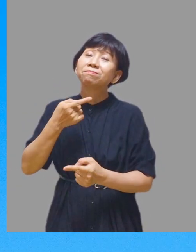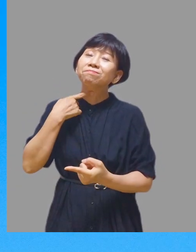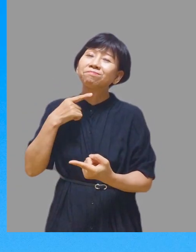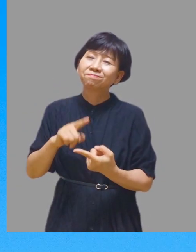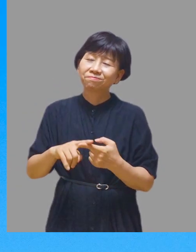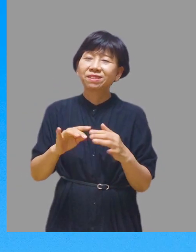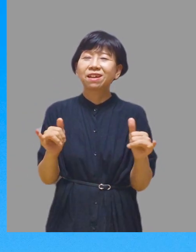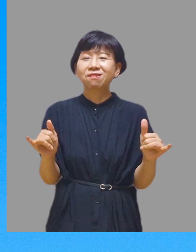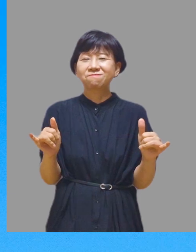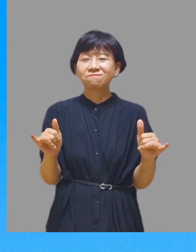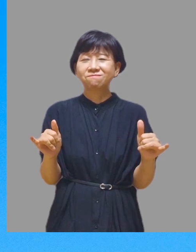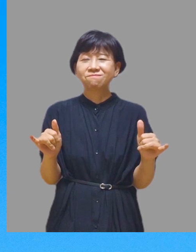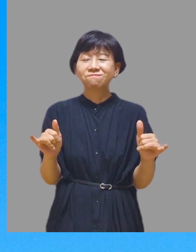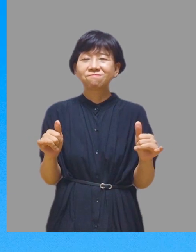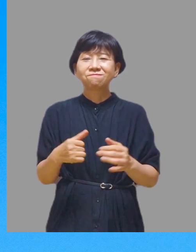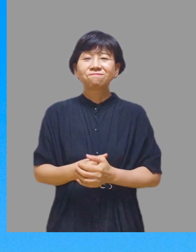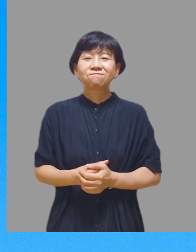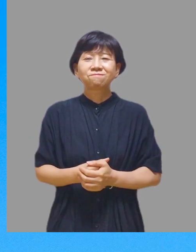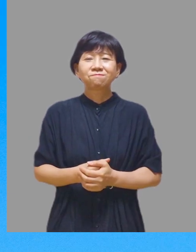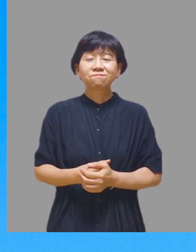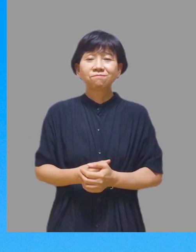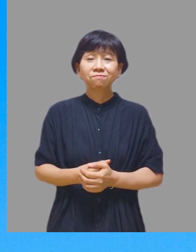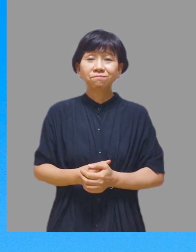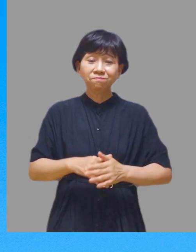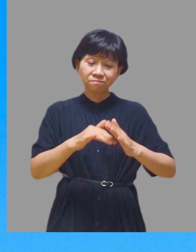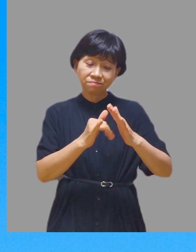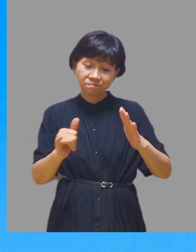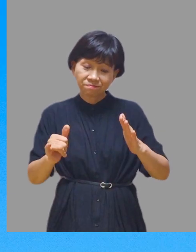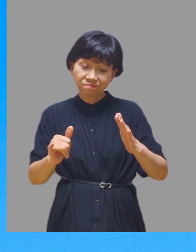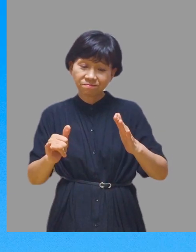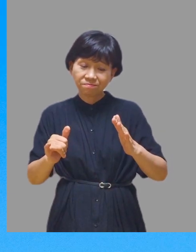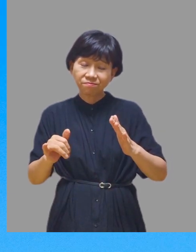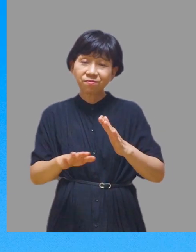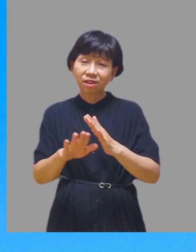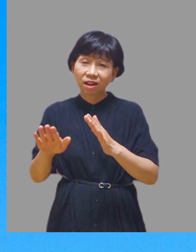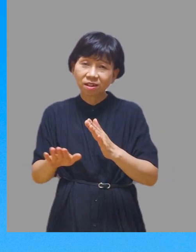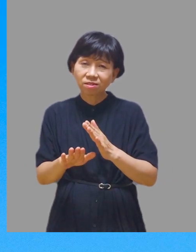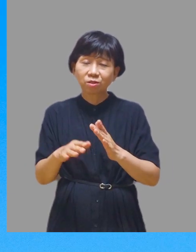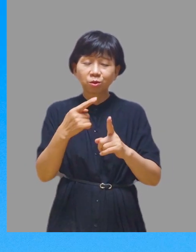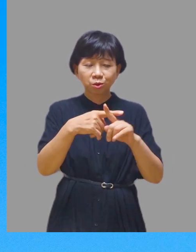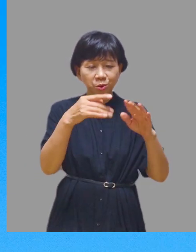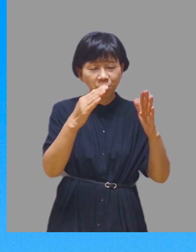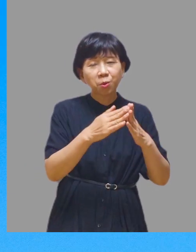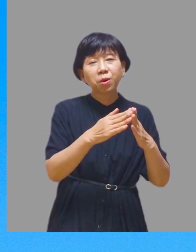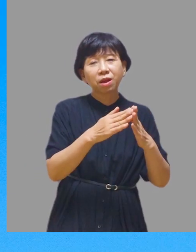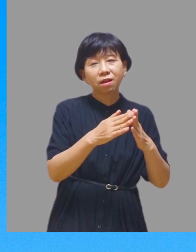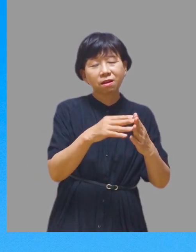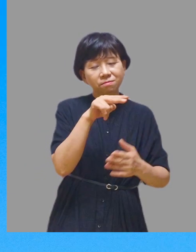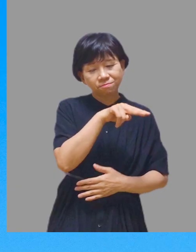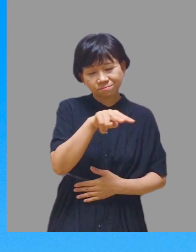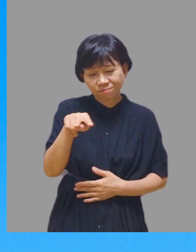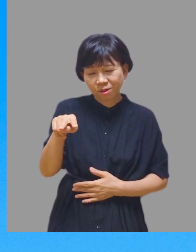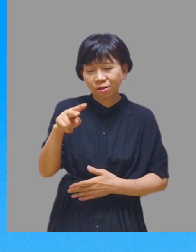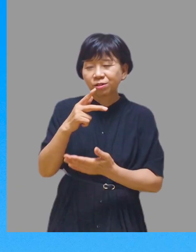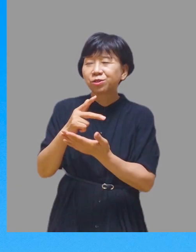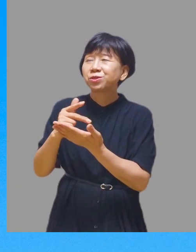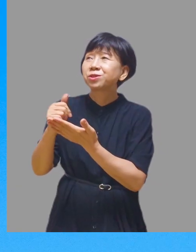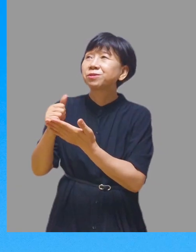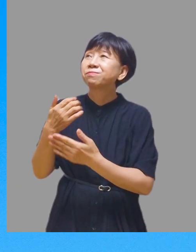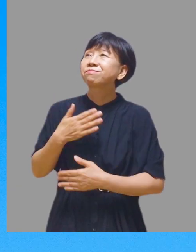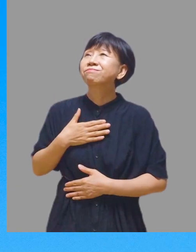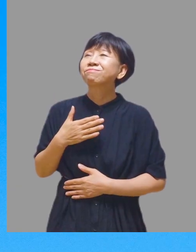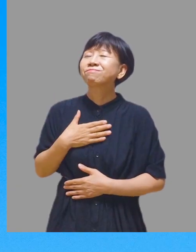담는 삶입니다. 오늘 우리의 가정과 교회 그리고 이 나라의 무너진 자리를 좀 바라보시며 주님, 그 틈에